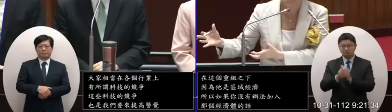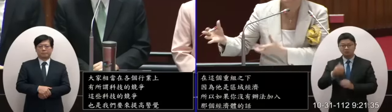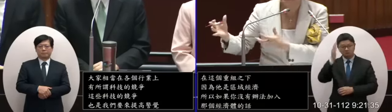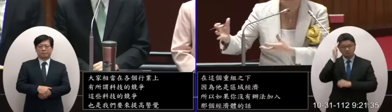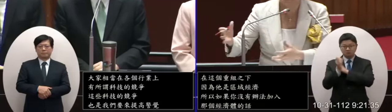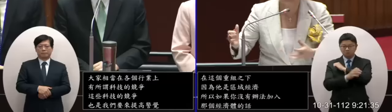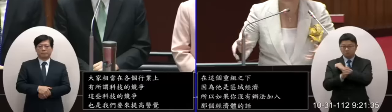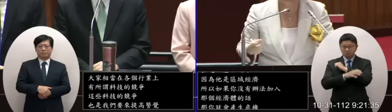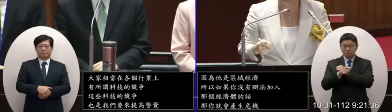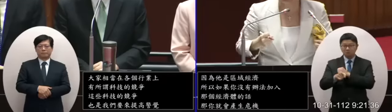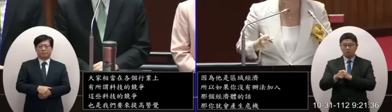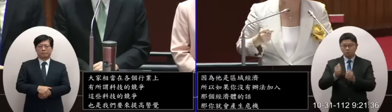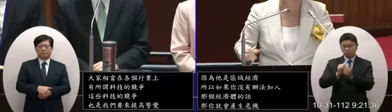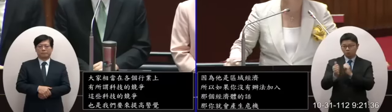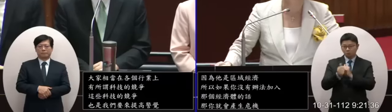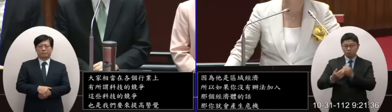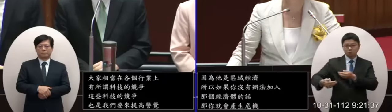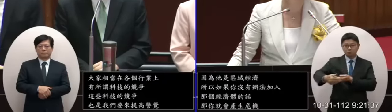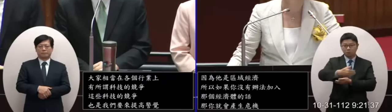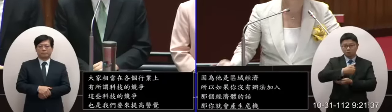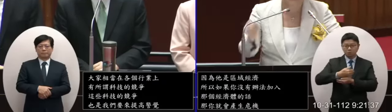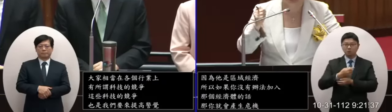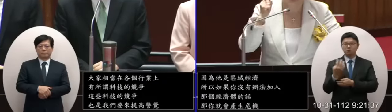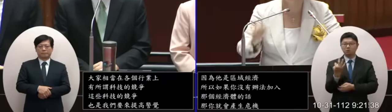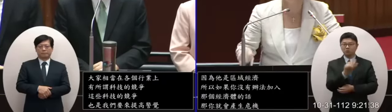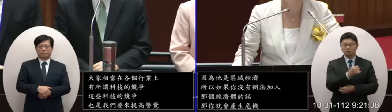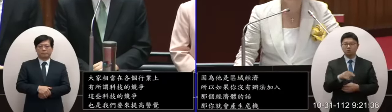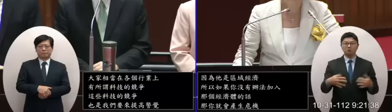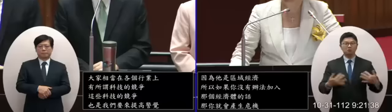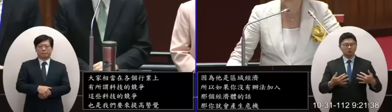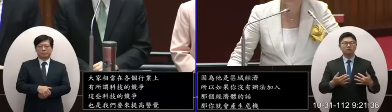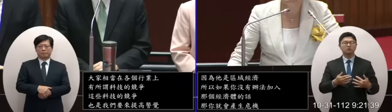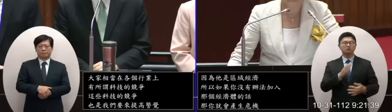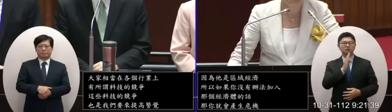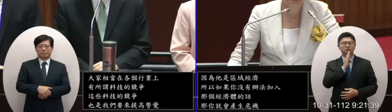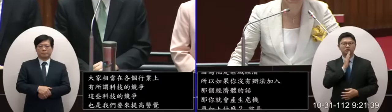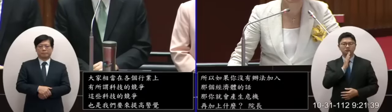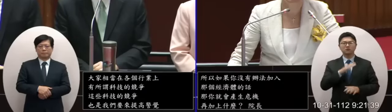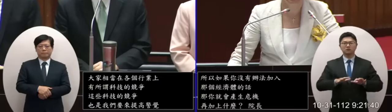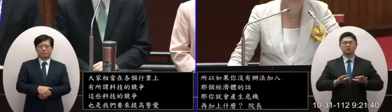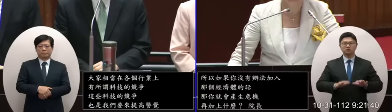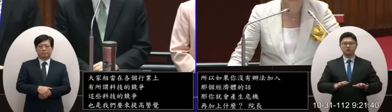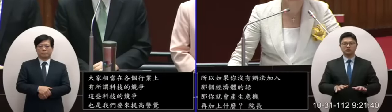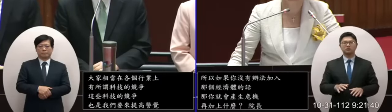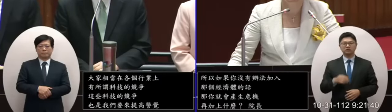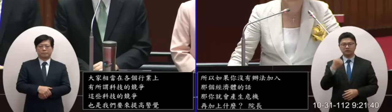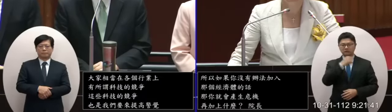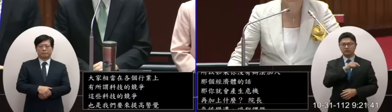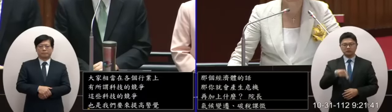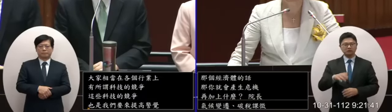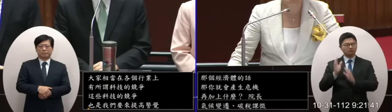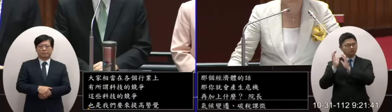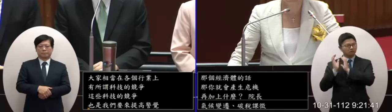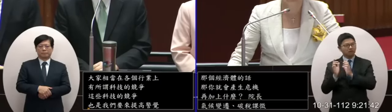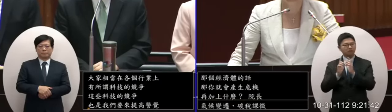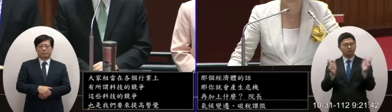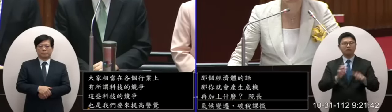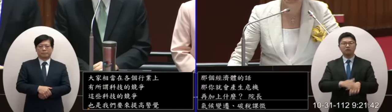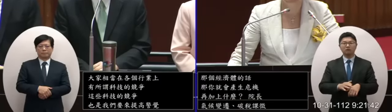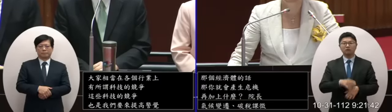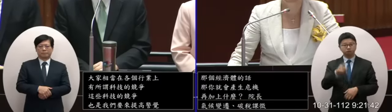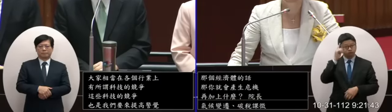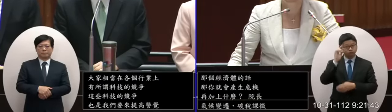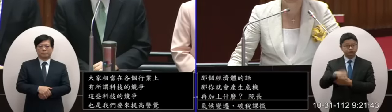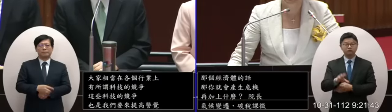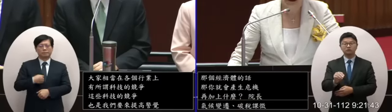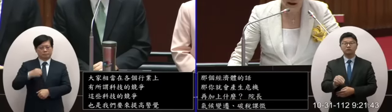征呐、这些东西对于我们产业来讲呢，全部都是一个非常沉重的负担。这个院长，您同